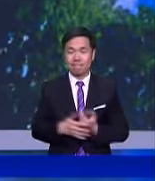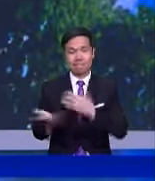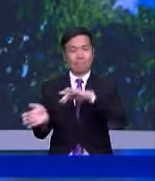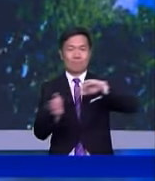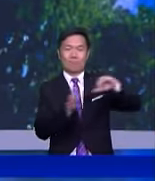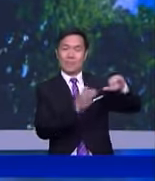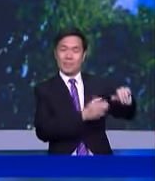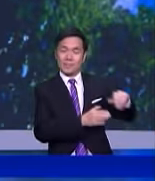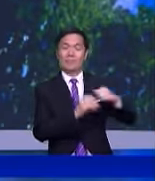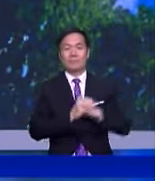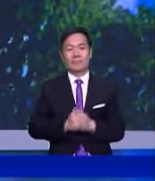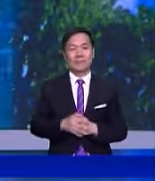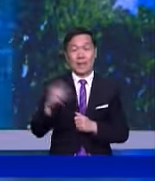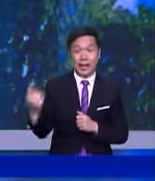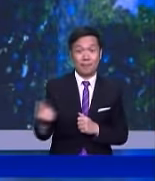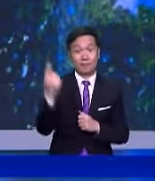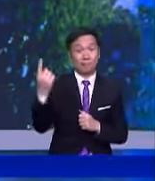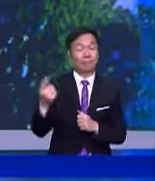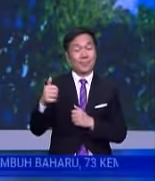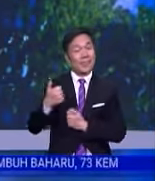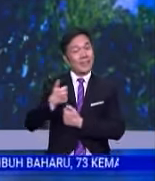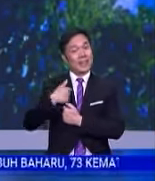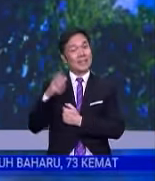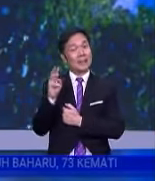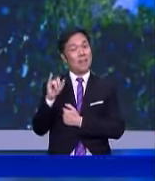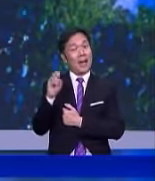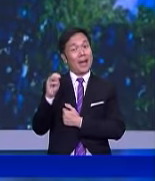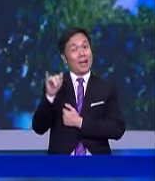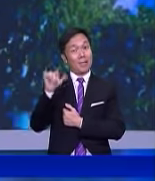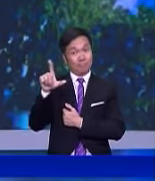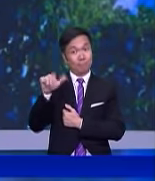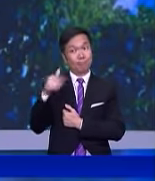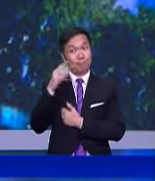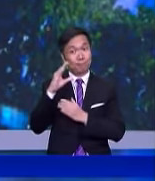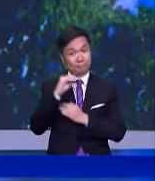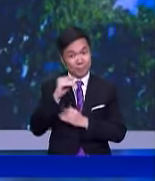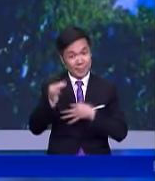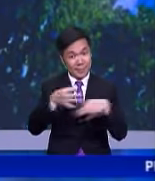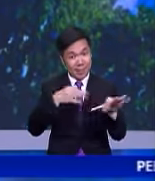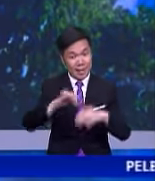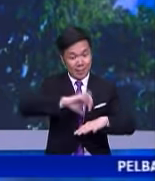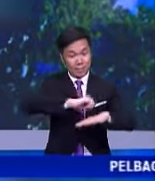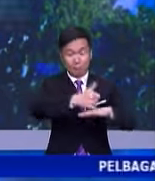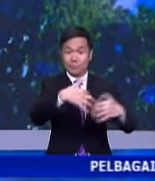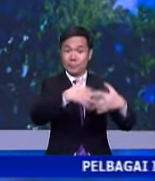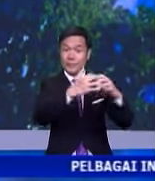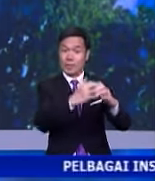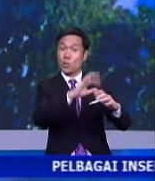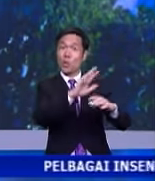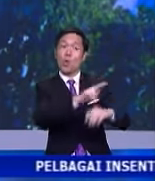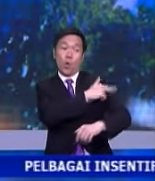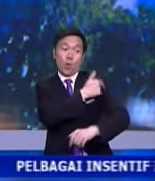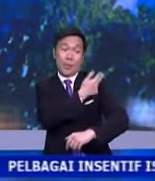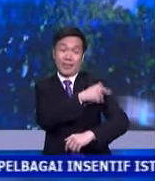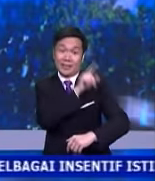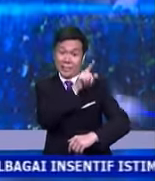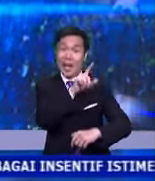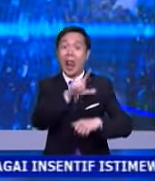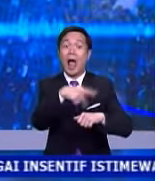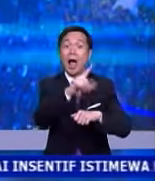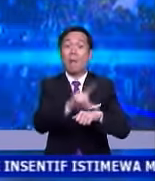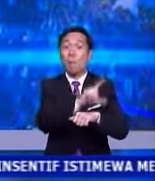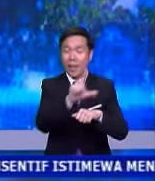Dalam perkembangan berkaitan, Datuk Seri Ismail memaklumkan ATM akan membina sebuah hospital Medan di Labuan bagi menampung